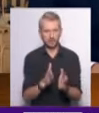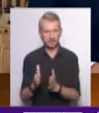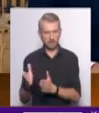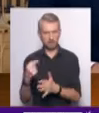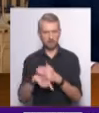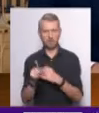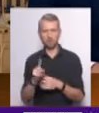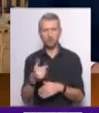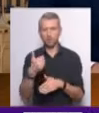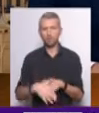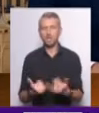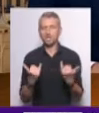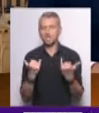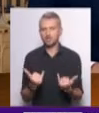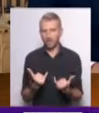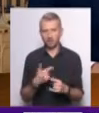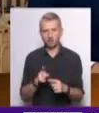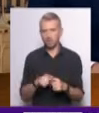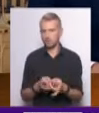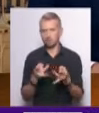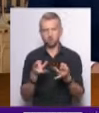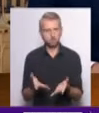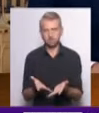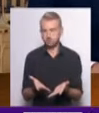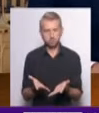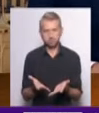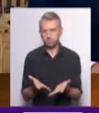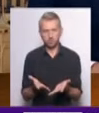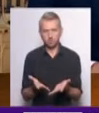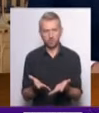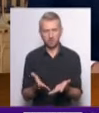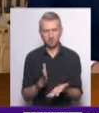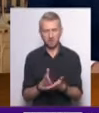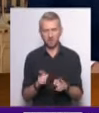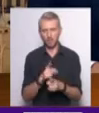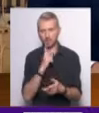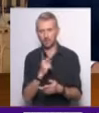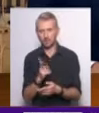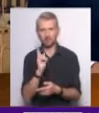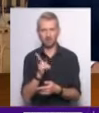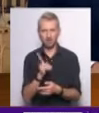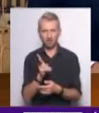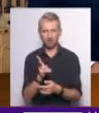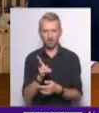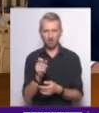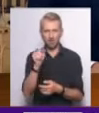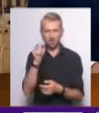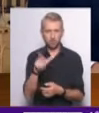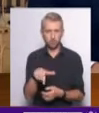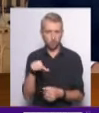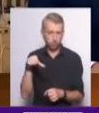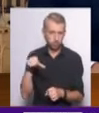потому что уже сейчас это просто, ну, имеет такой вид, как бутылка с шампанским, плотно